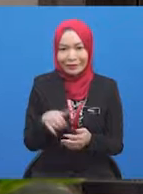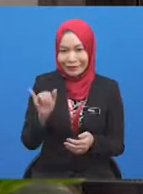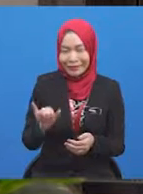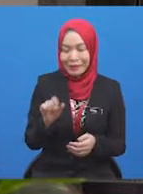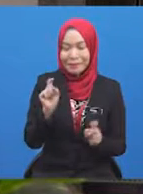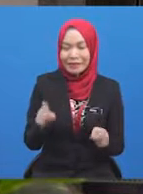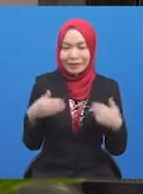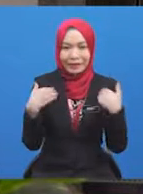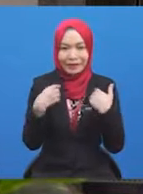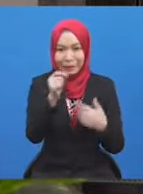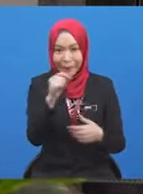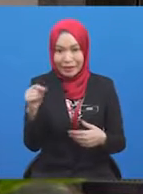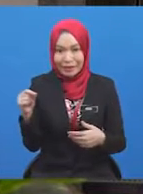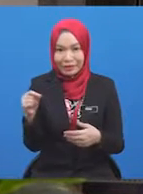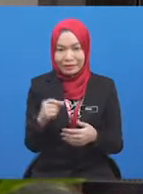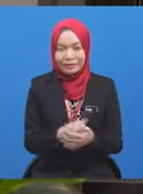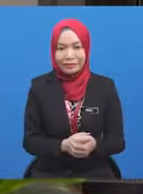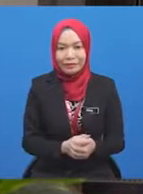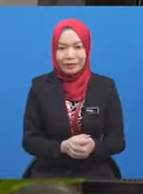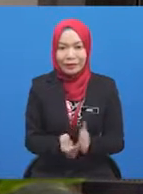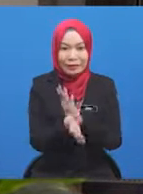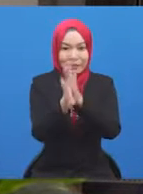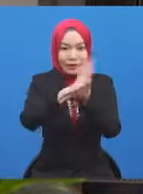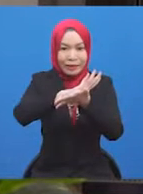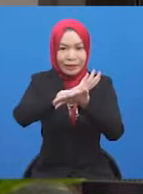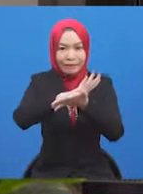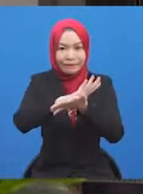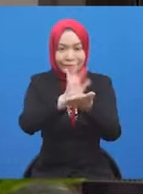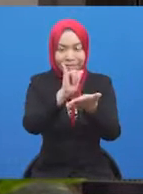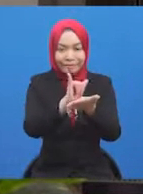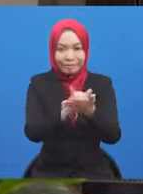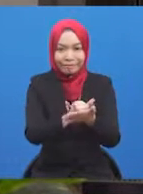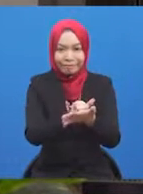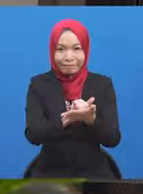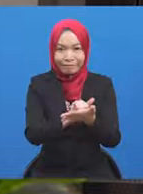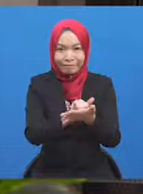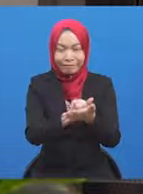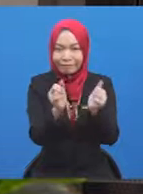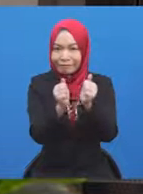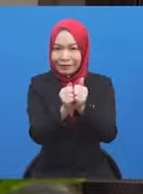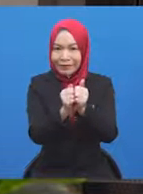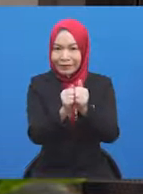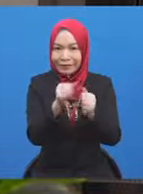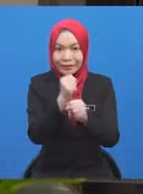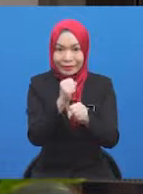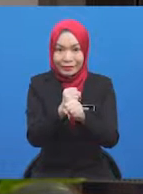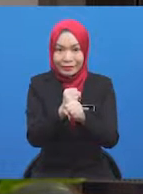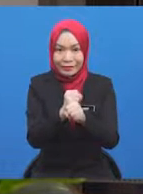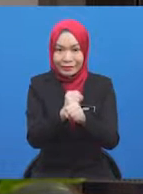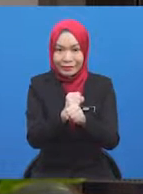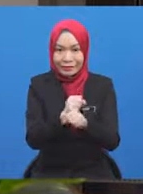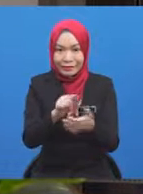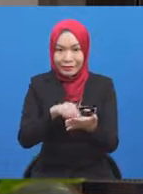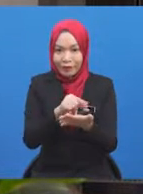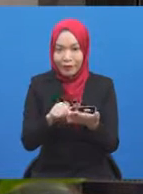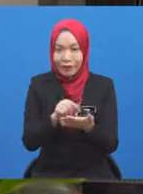mestilah pensel atau pen. Jadi, begitu juga dalam kerja-kerja grafik. Kita